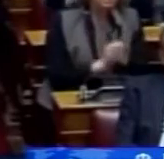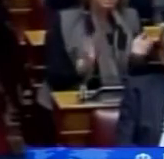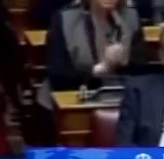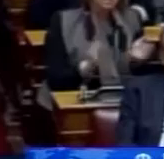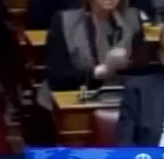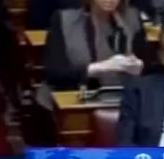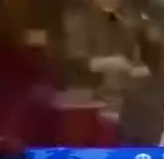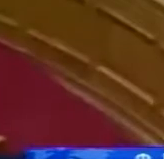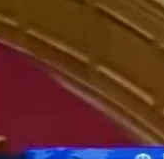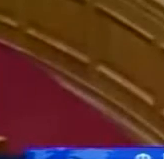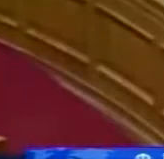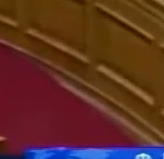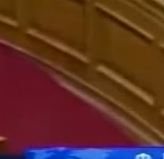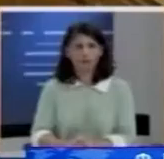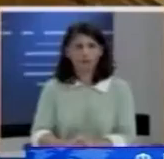Τυπικά και μόνο